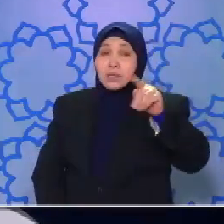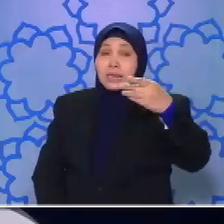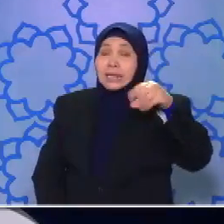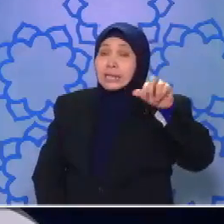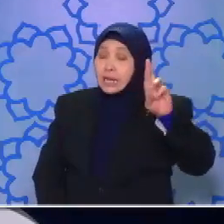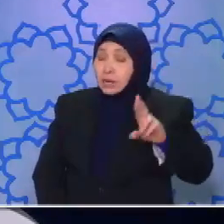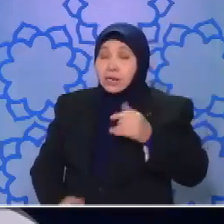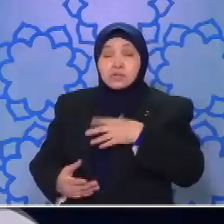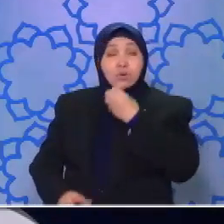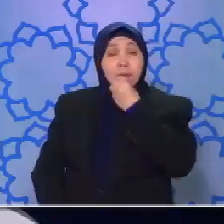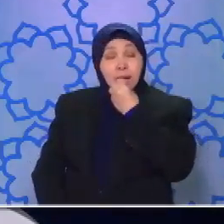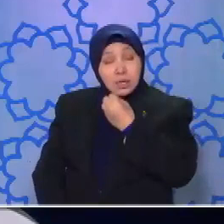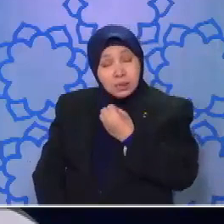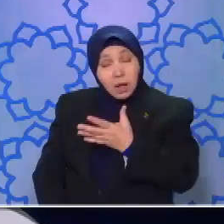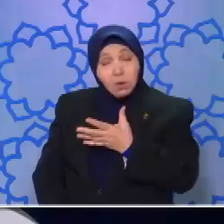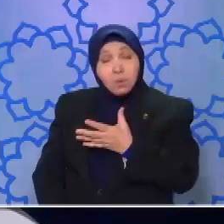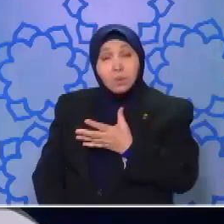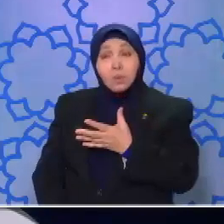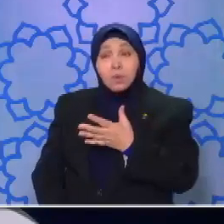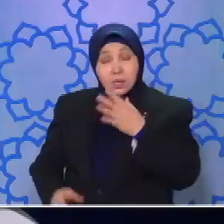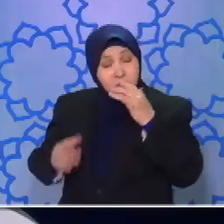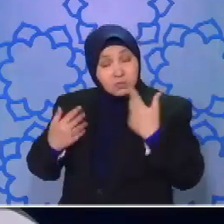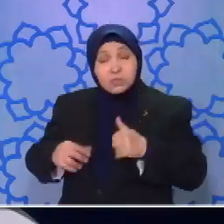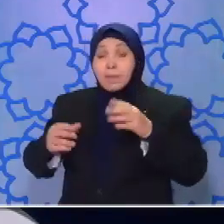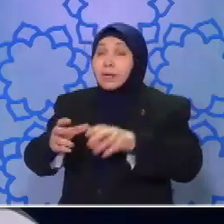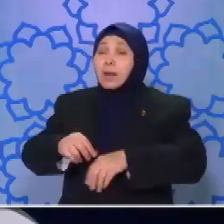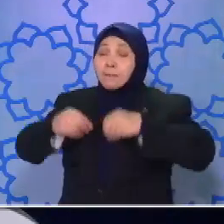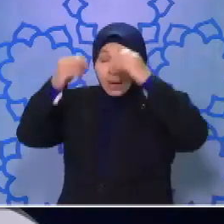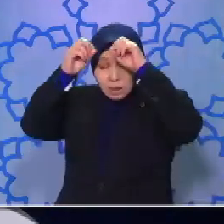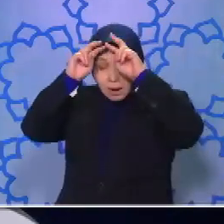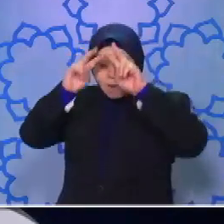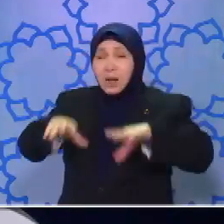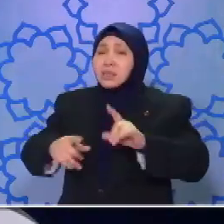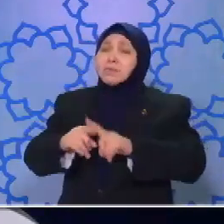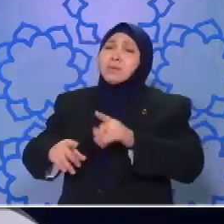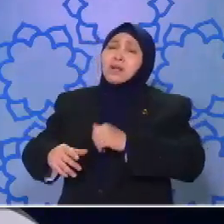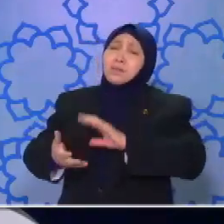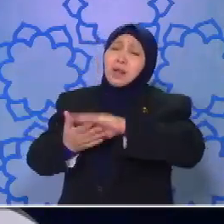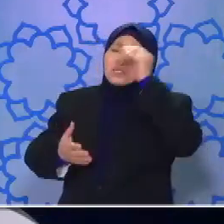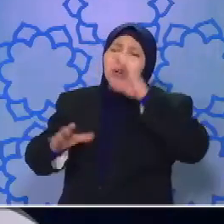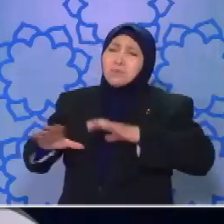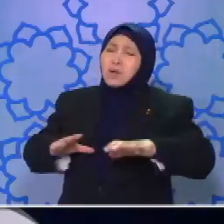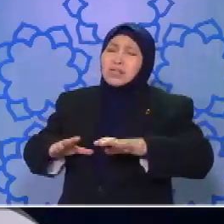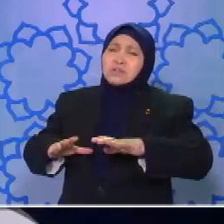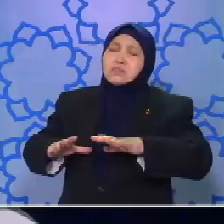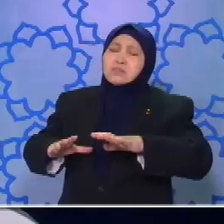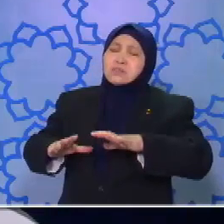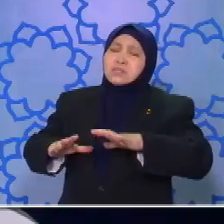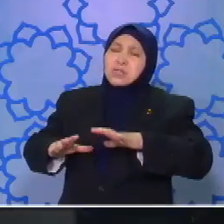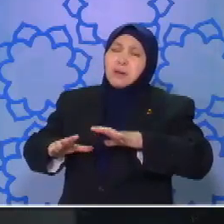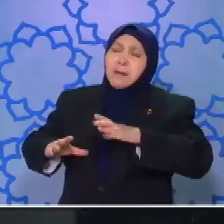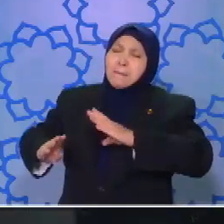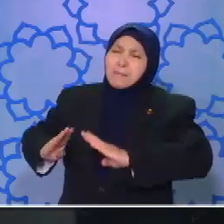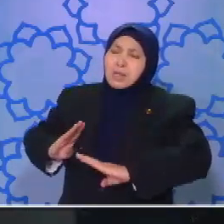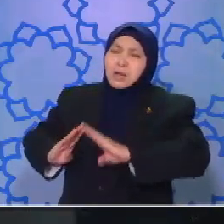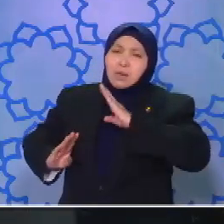ni, ya, abdan min ibadina ni memang dapat rahmah, tapi bila anak muridnya buat perangai dia pun boleh naik juga dia punya